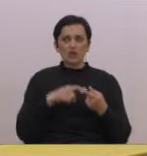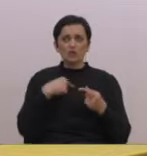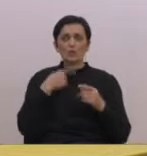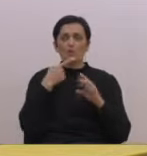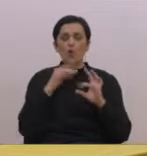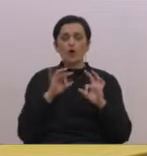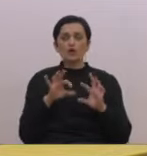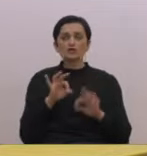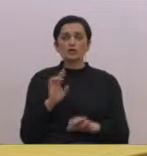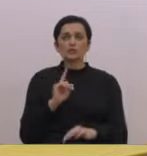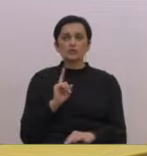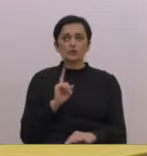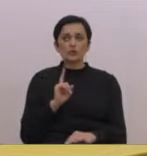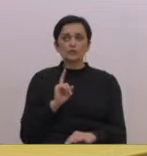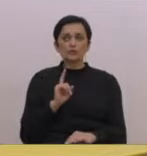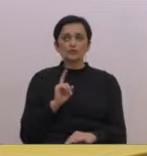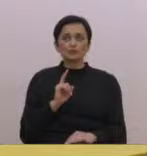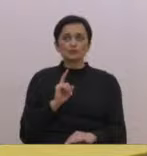რომ